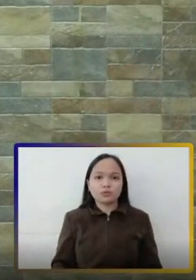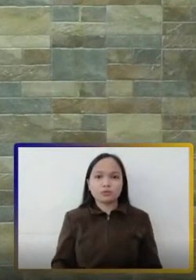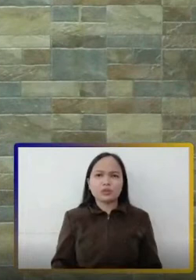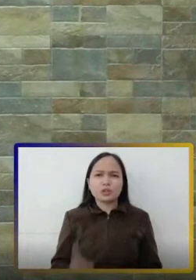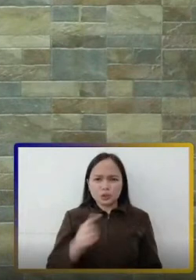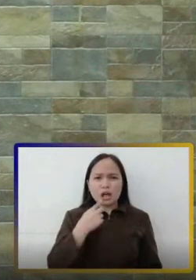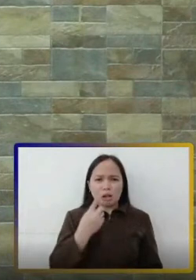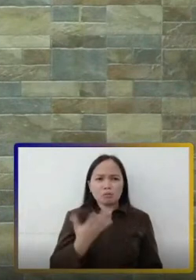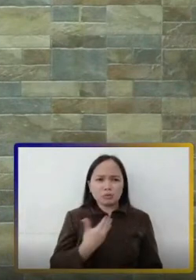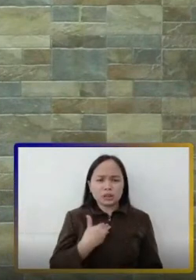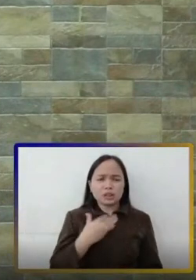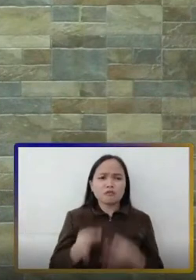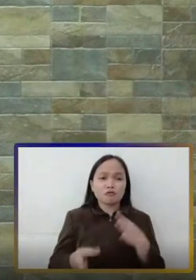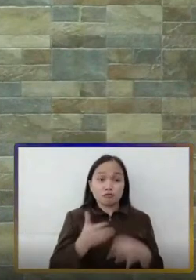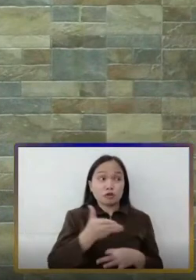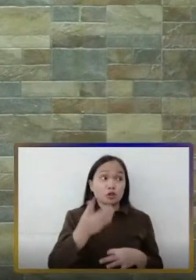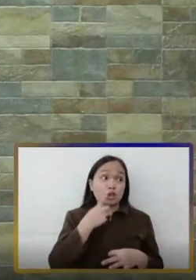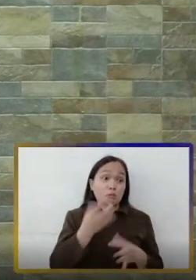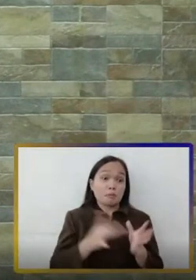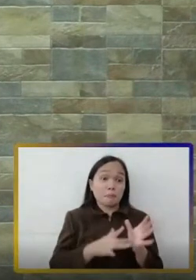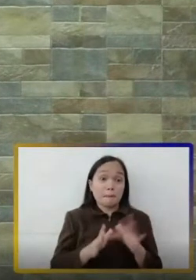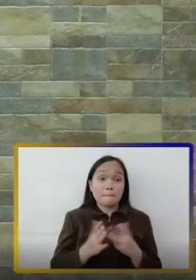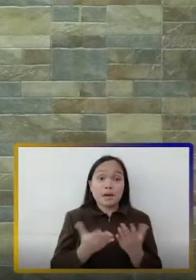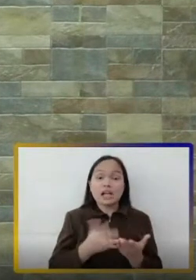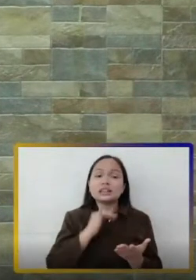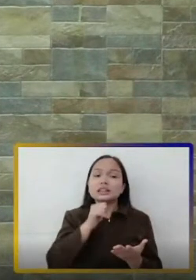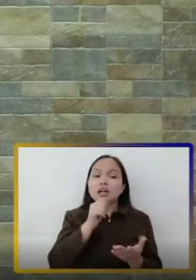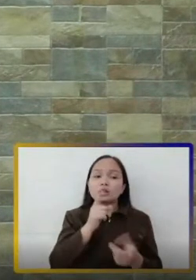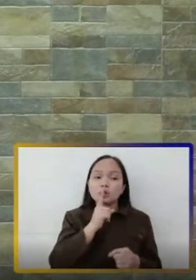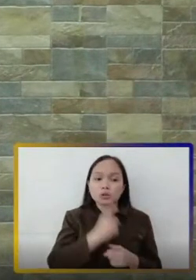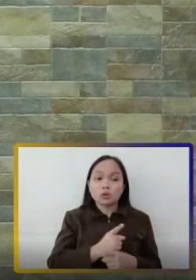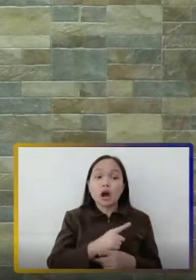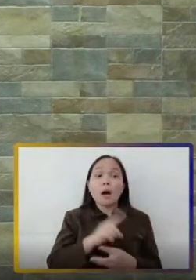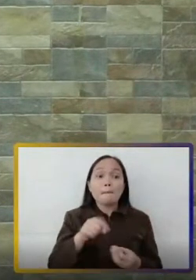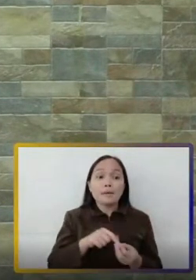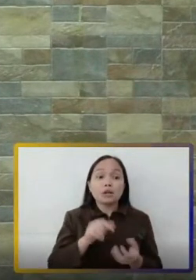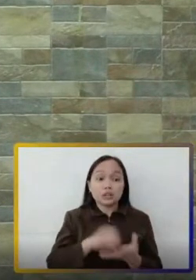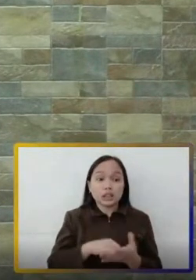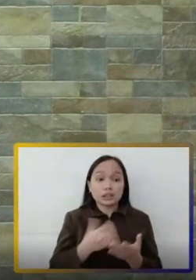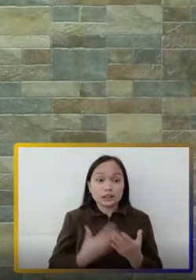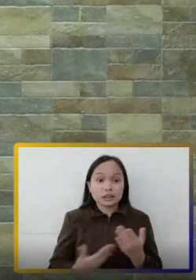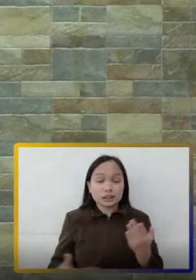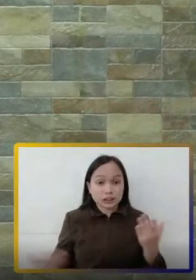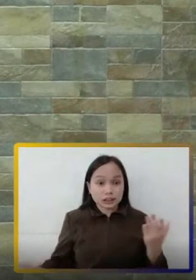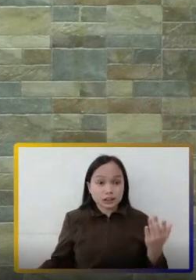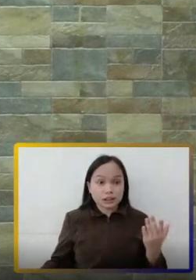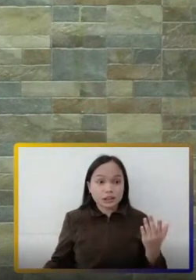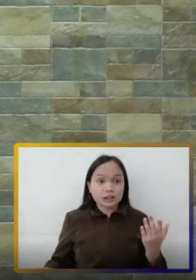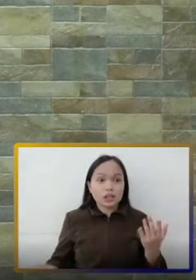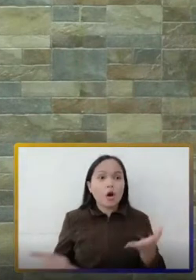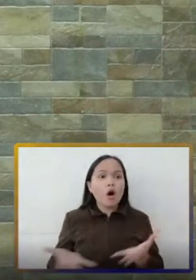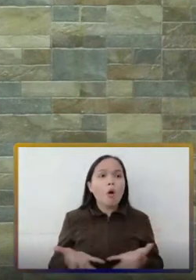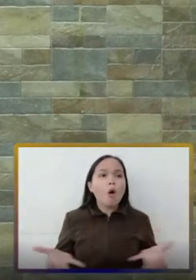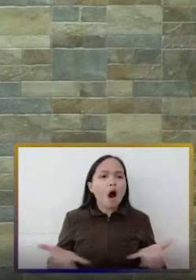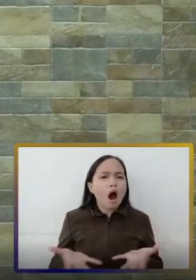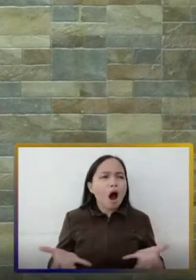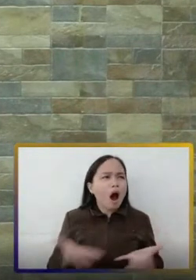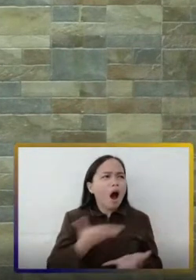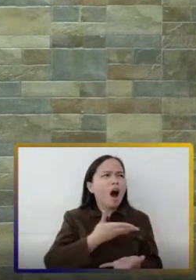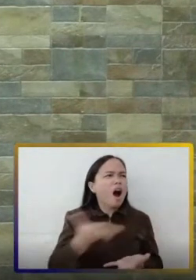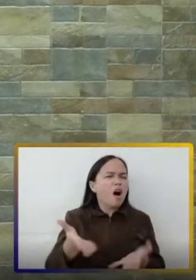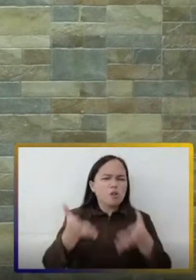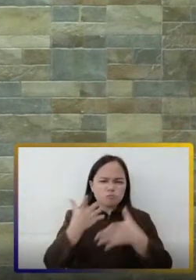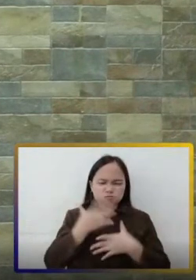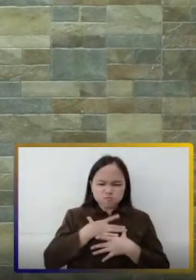Sabihin niyo sa akin kung sinasabi ng Biblia ay hindi totoo patungkol sa bagay na yan. Saan nahuhulog,